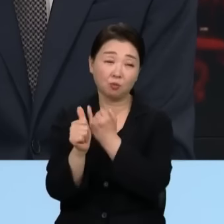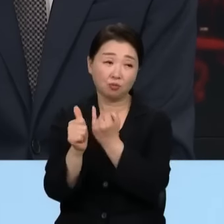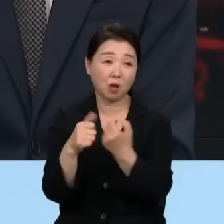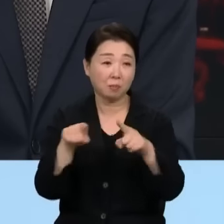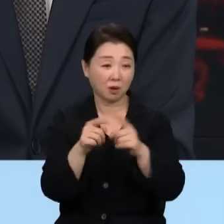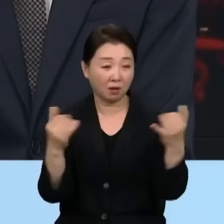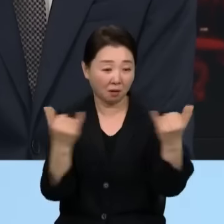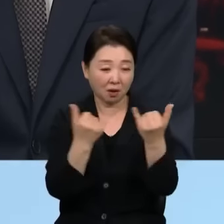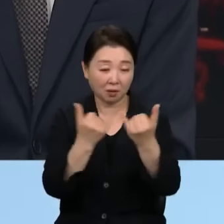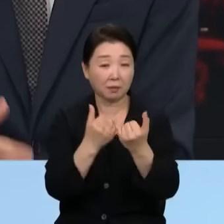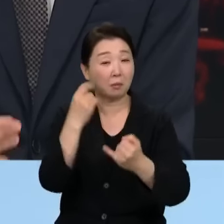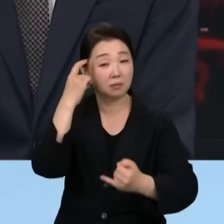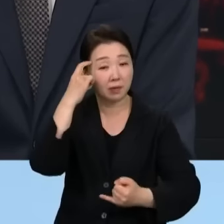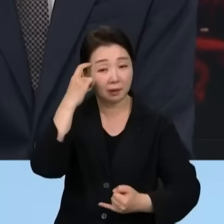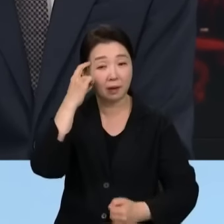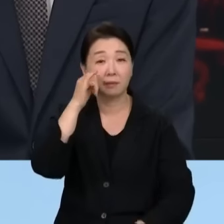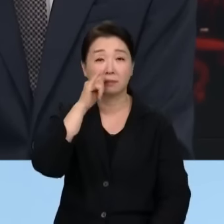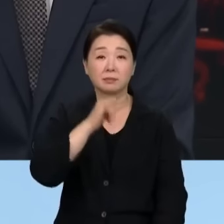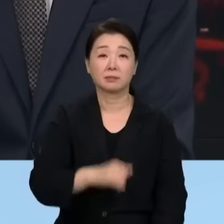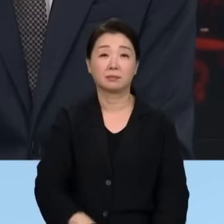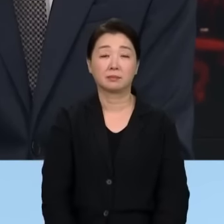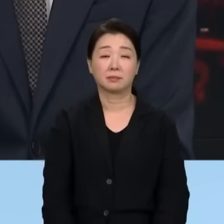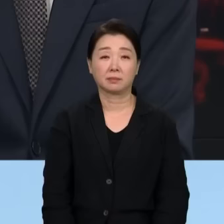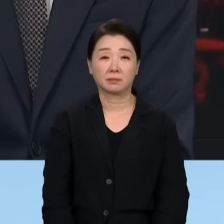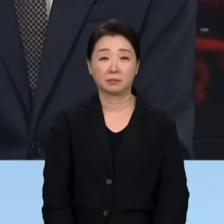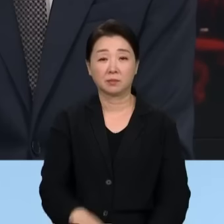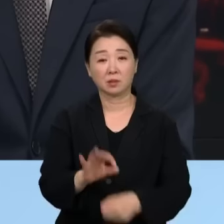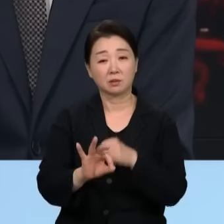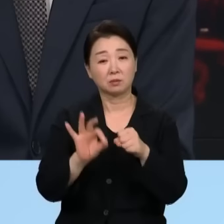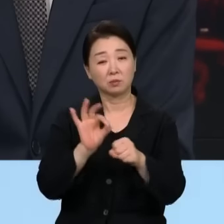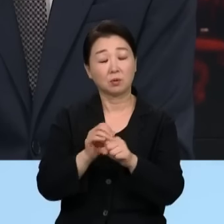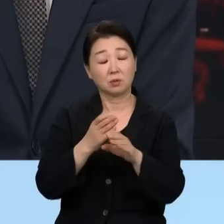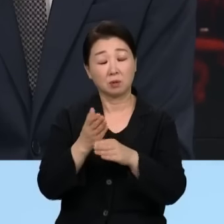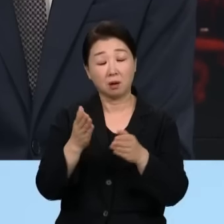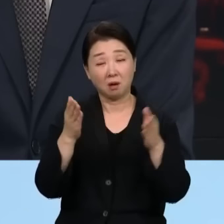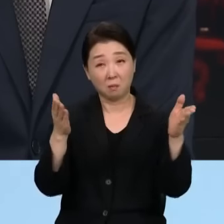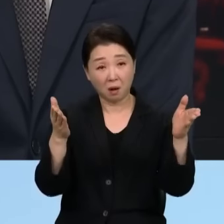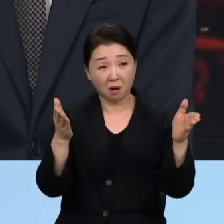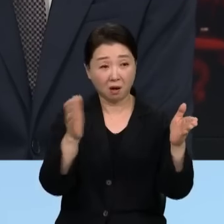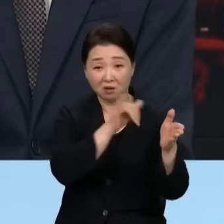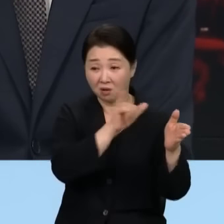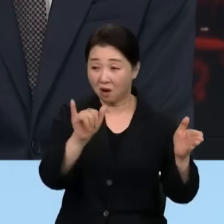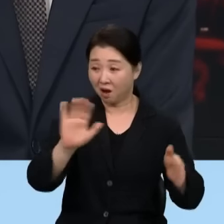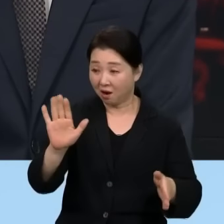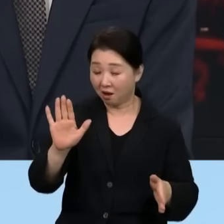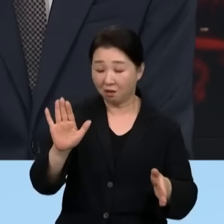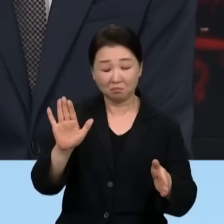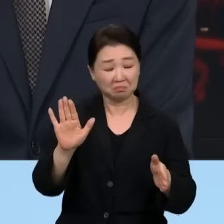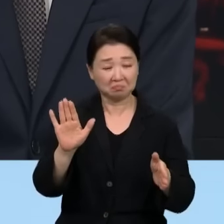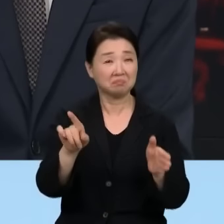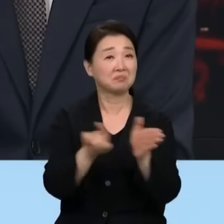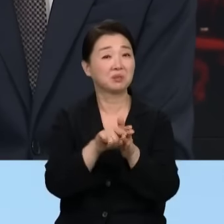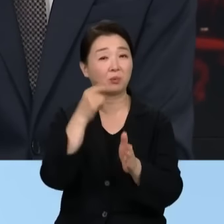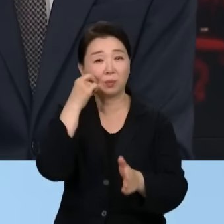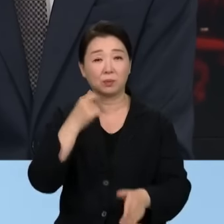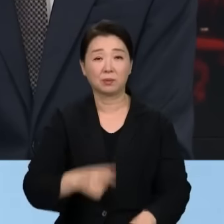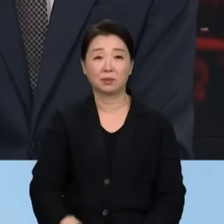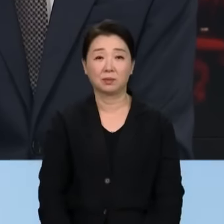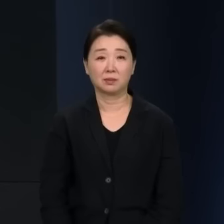된다고 그렇게 인식을 했었고 10년이나 뭐 연락을 하지 않았다 저 도저히 그렇게 보이지는